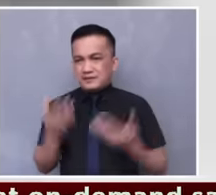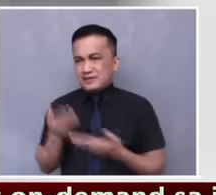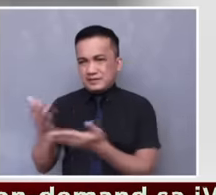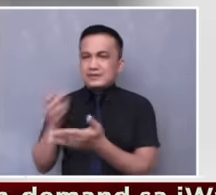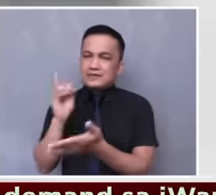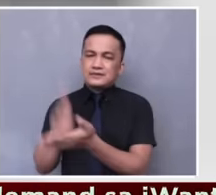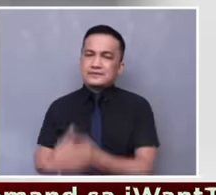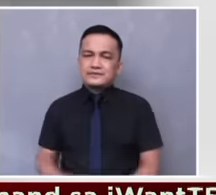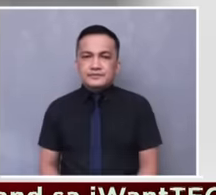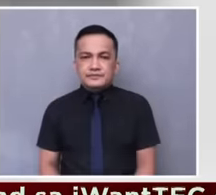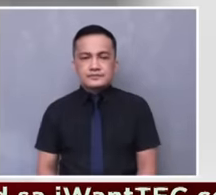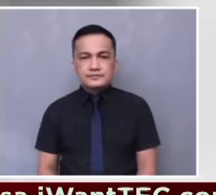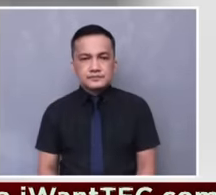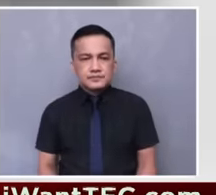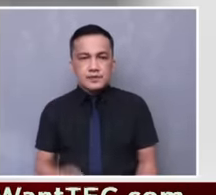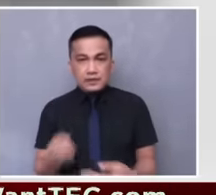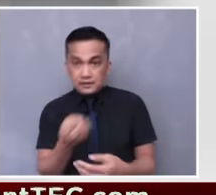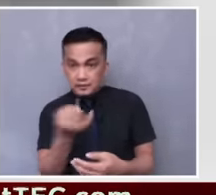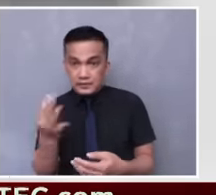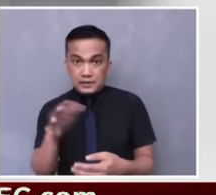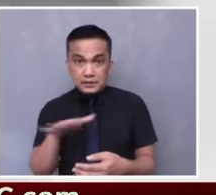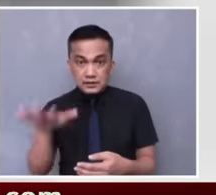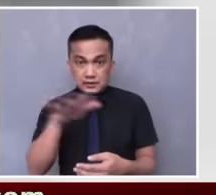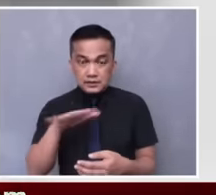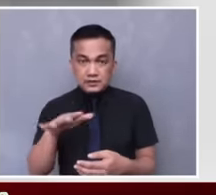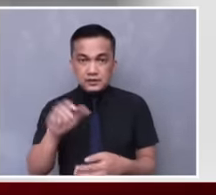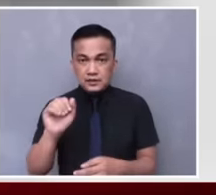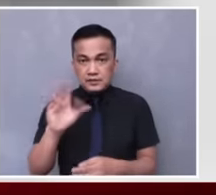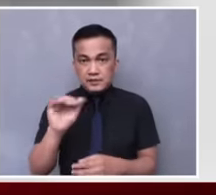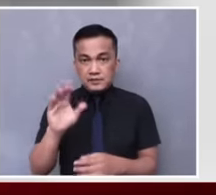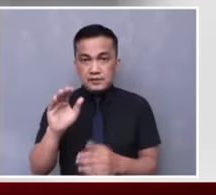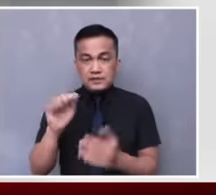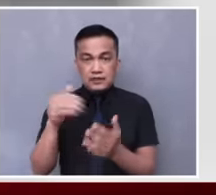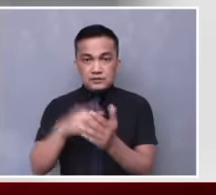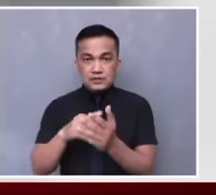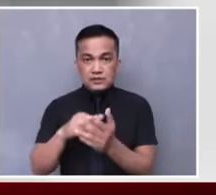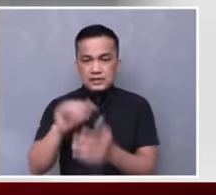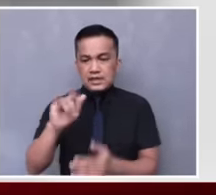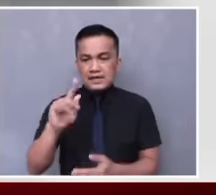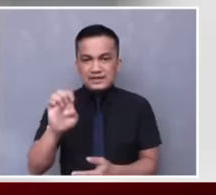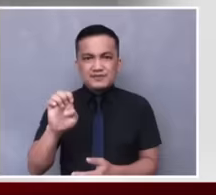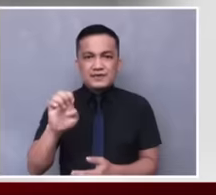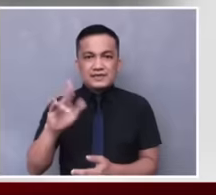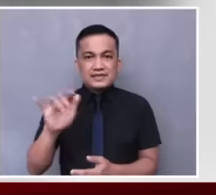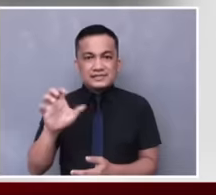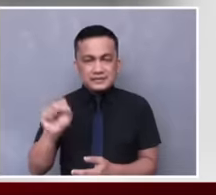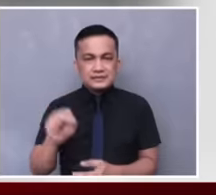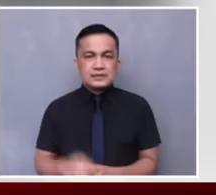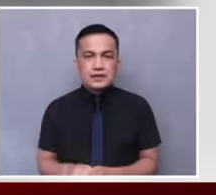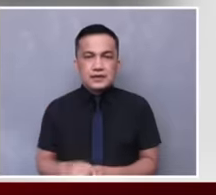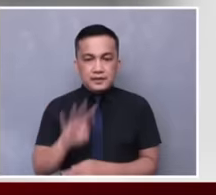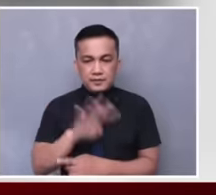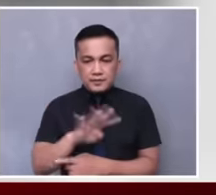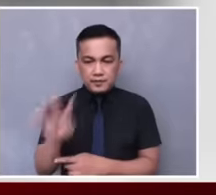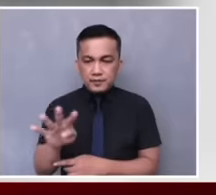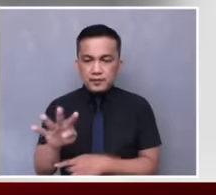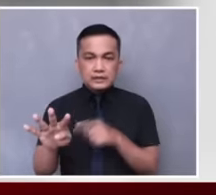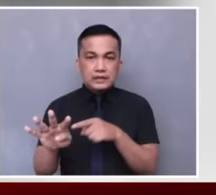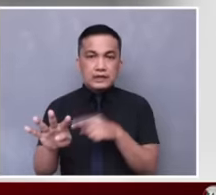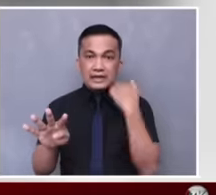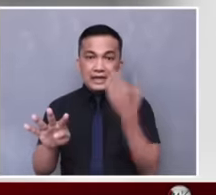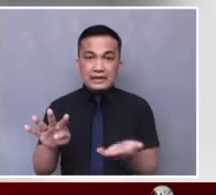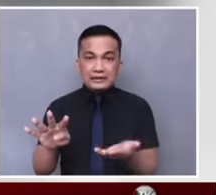sa bilang na ito, nasa higit 15,000 ang active cases. May 44 namang namatay para